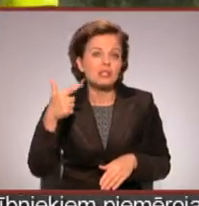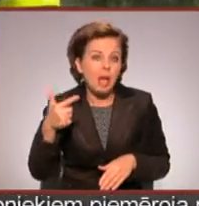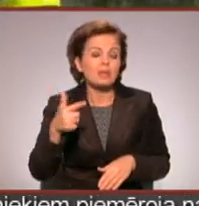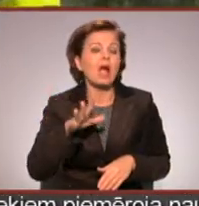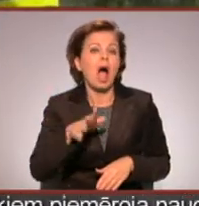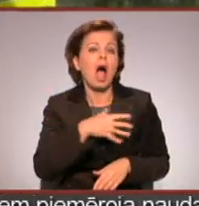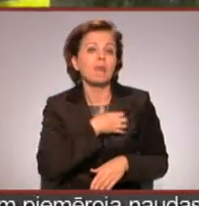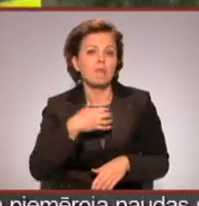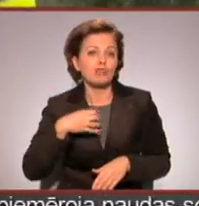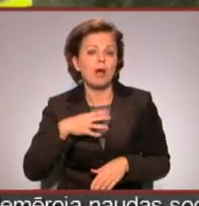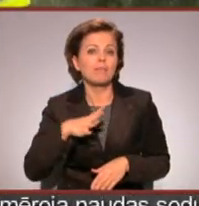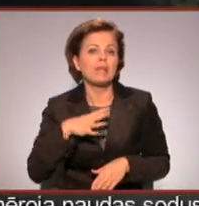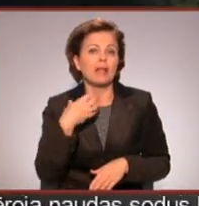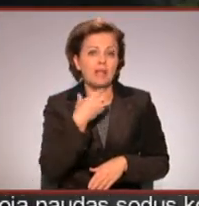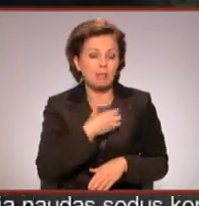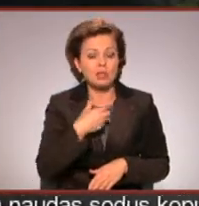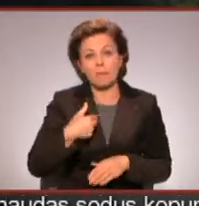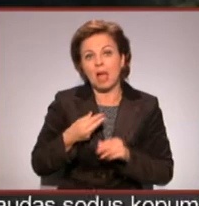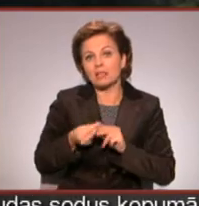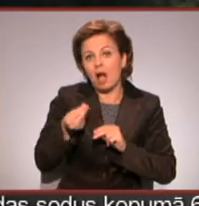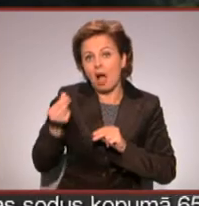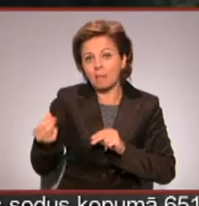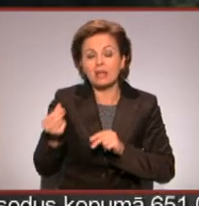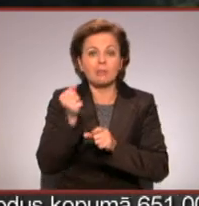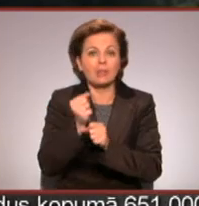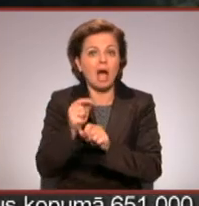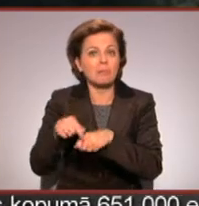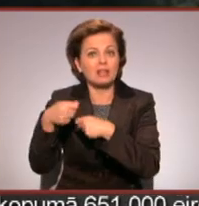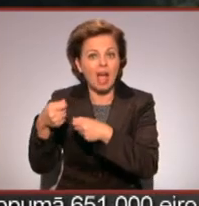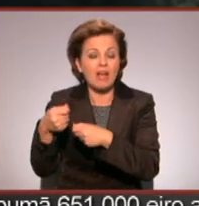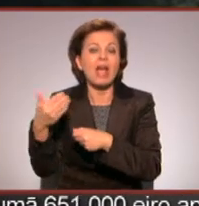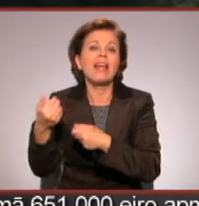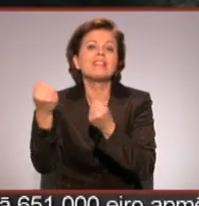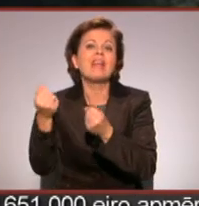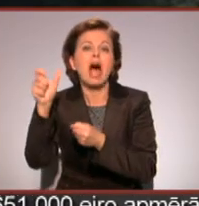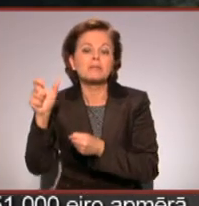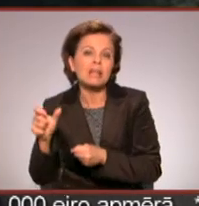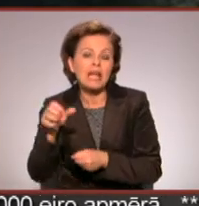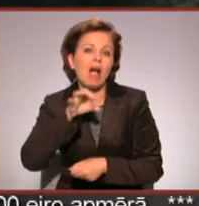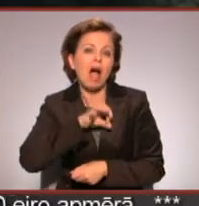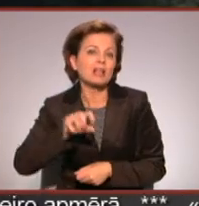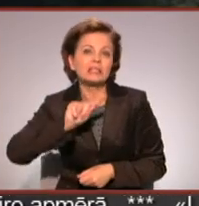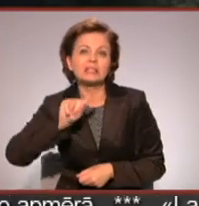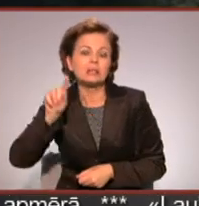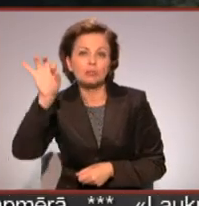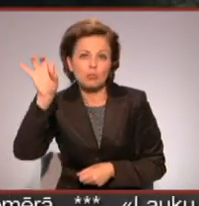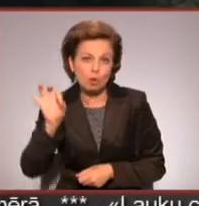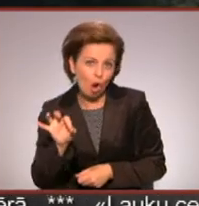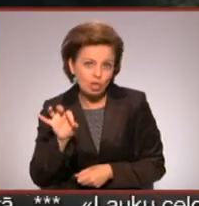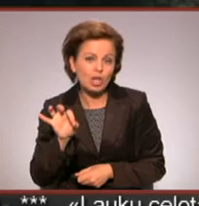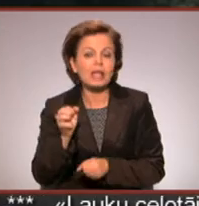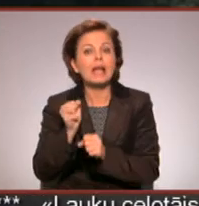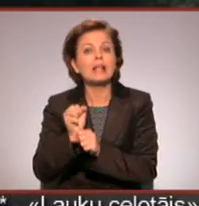bija nepieciešams. Mēs apmaksājam darba devējiem darbinieka darba algu 100% apmērā, un darba devējiem